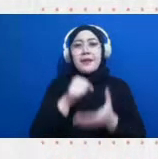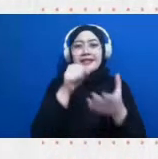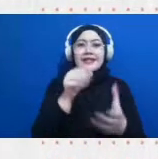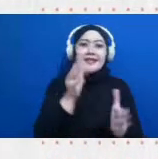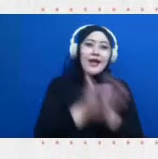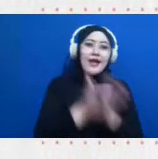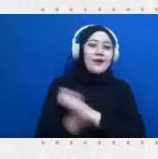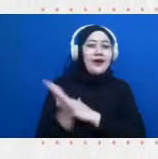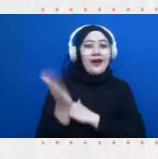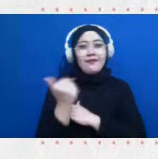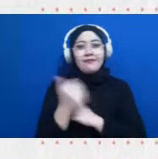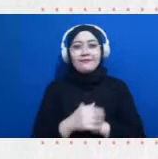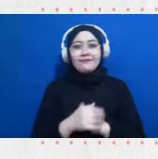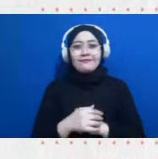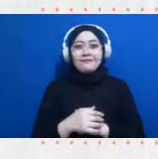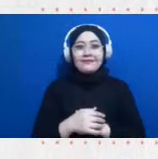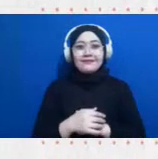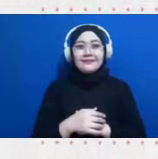kahutnya.